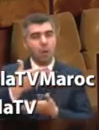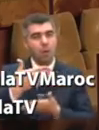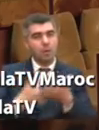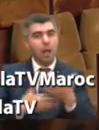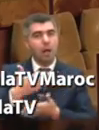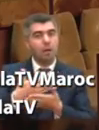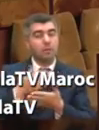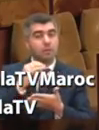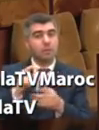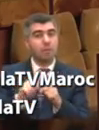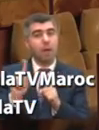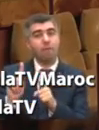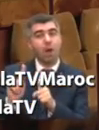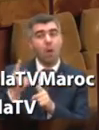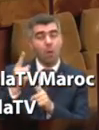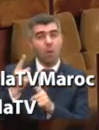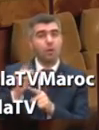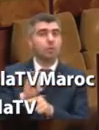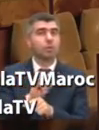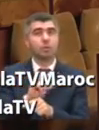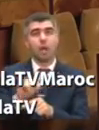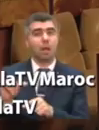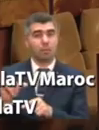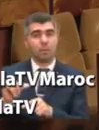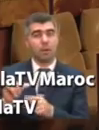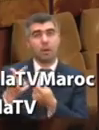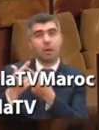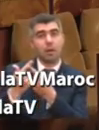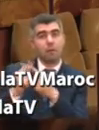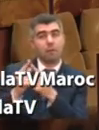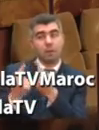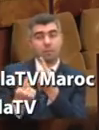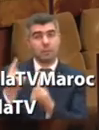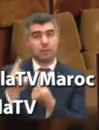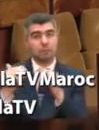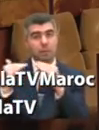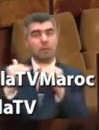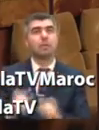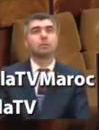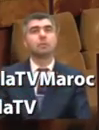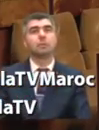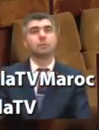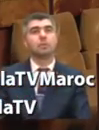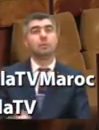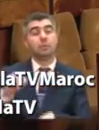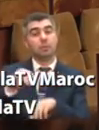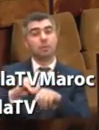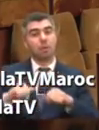اعتراف ضمني بأن ما كاينش نفس الضمانات الحماية للأساتذة على قدر سواء. السيد